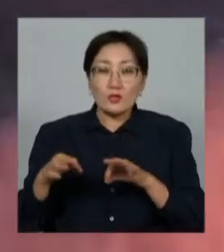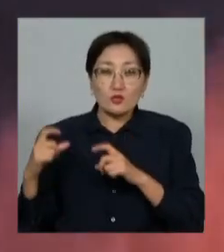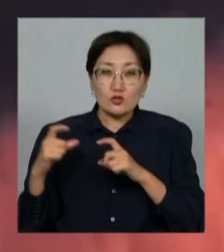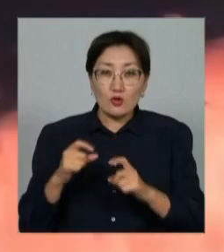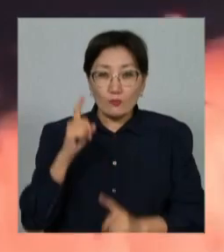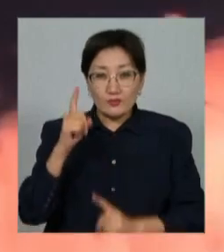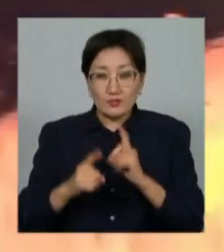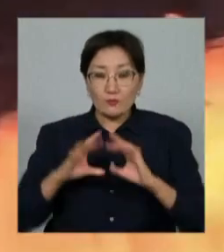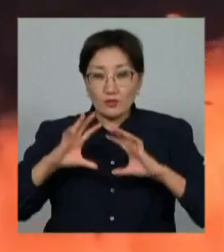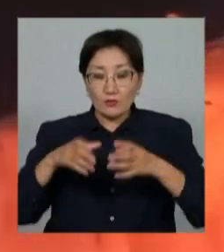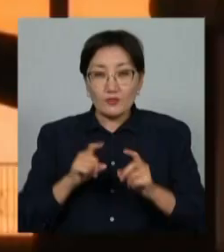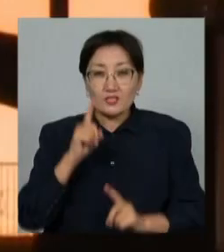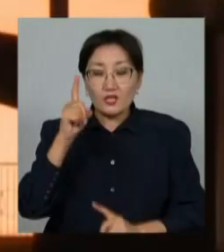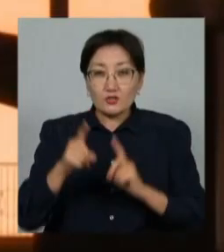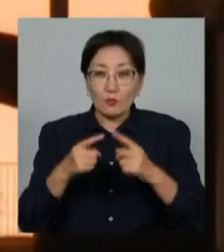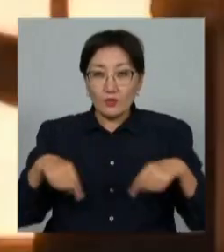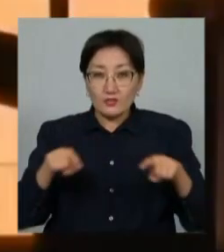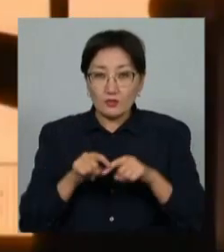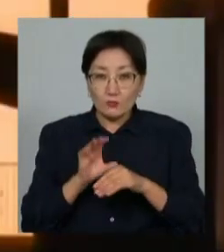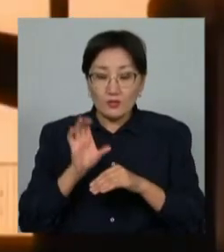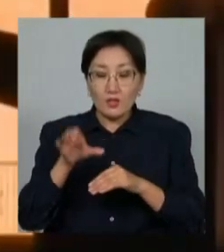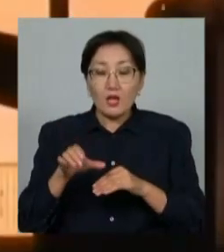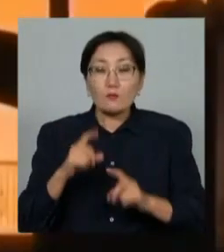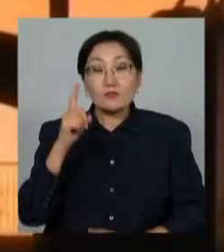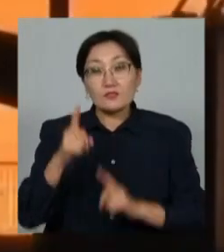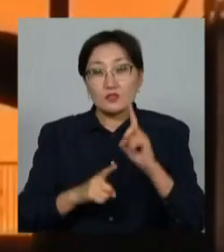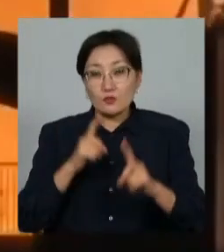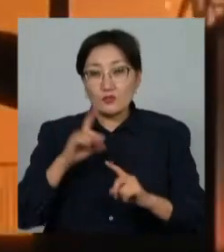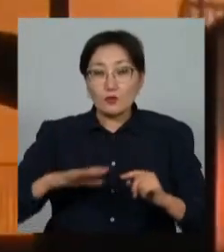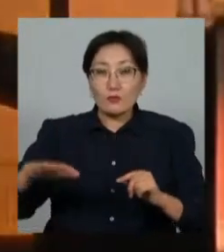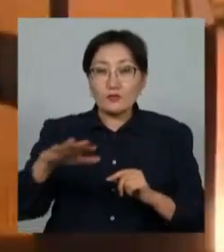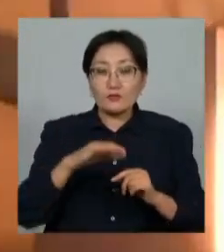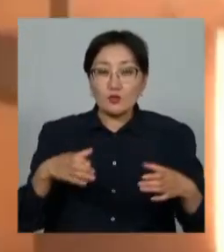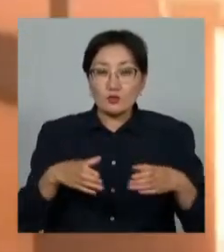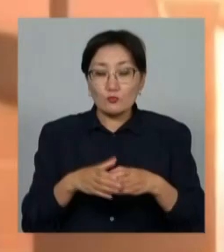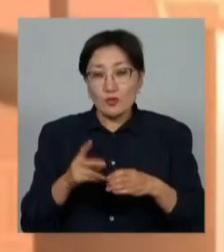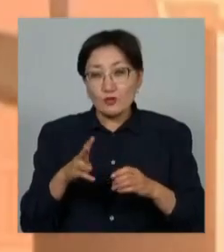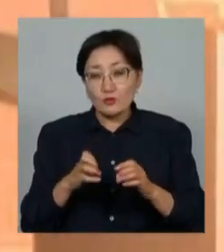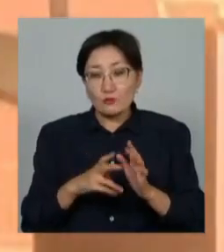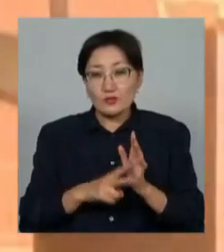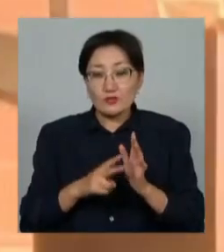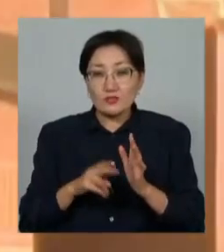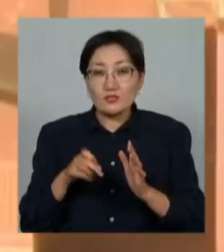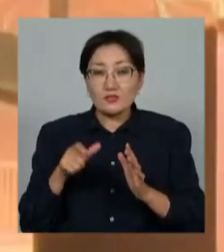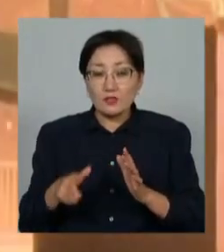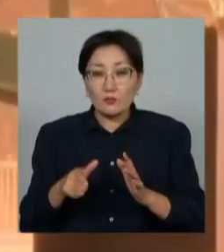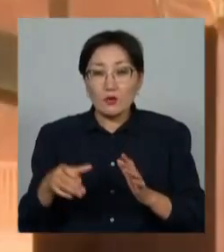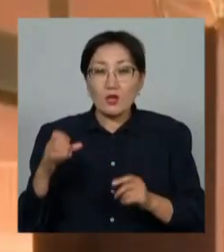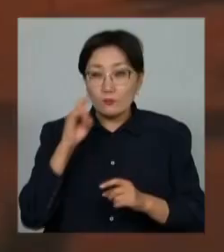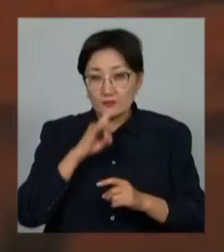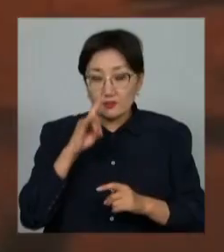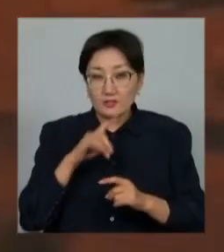кемесімен халықаралық ғарыш станциясына бағыт алды. Зымыран ғарыштағы экипажға 470 келі жанармай, 40